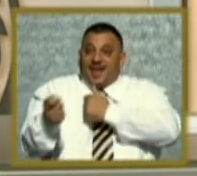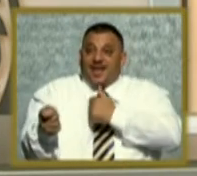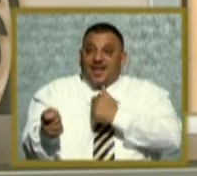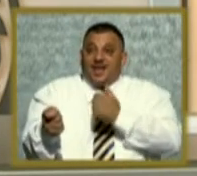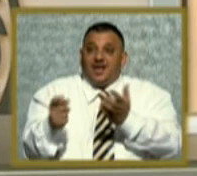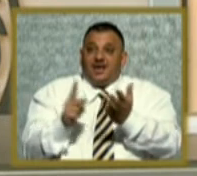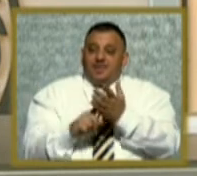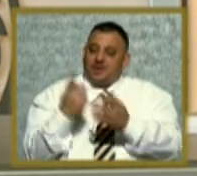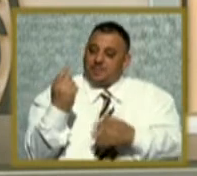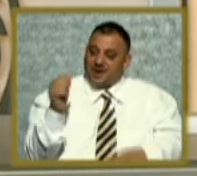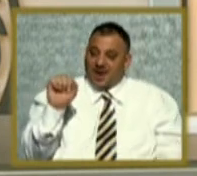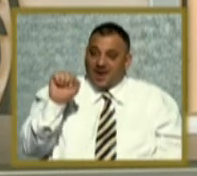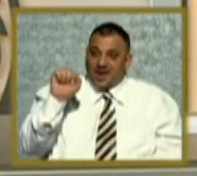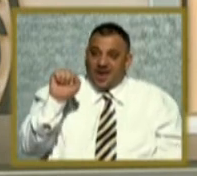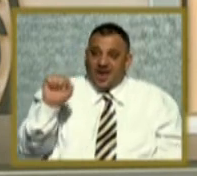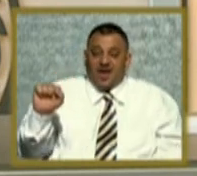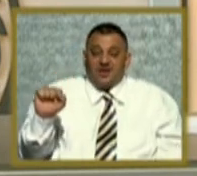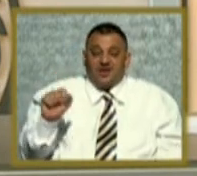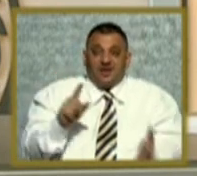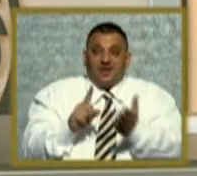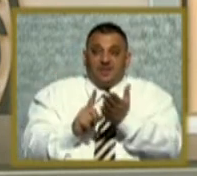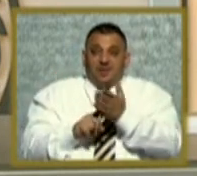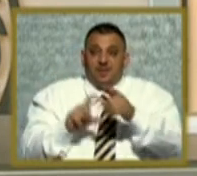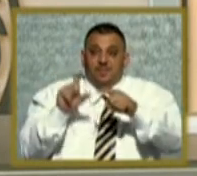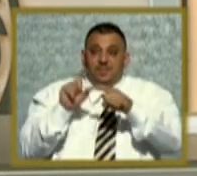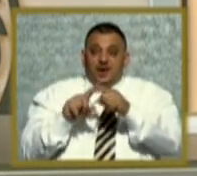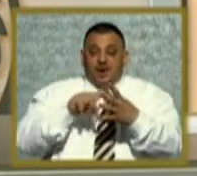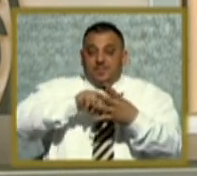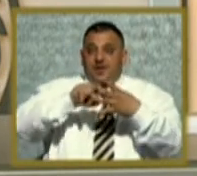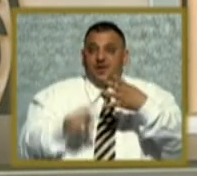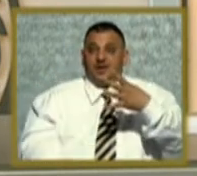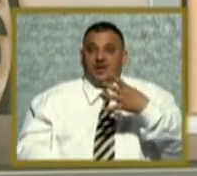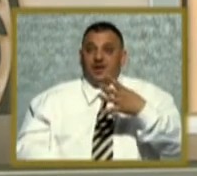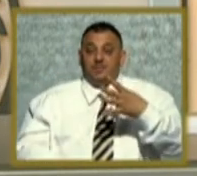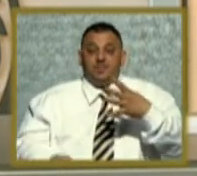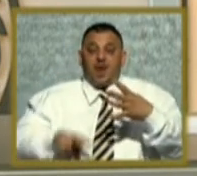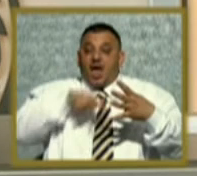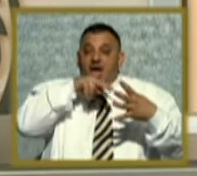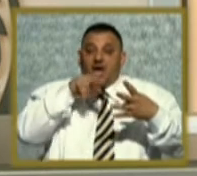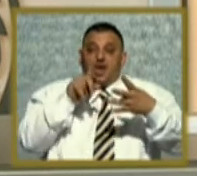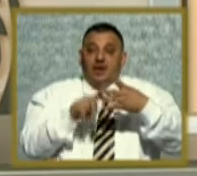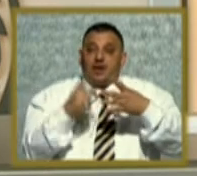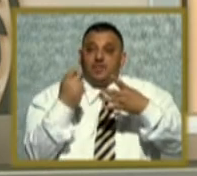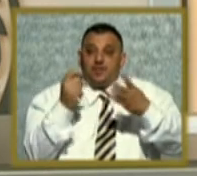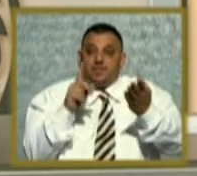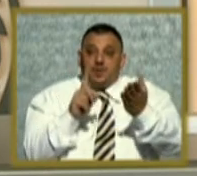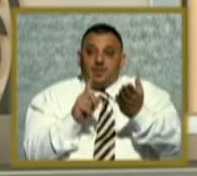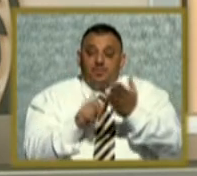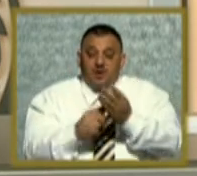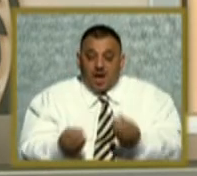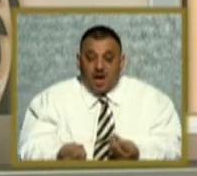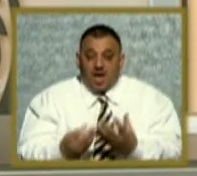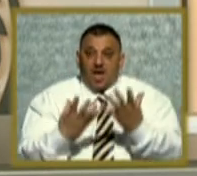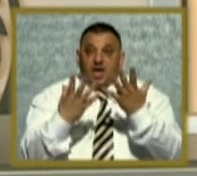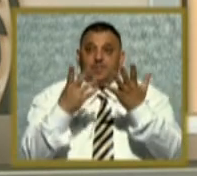أموال خاصة ولها مقادير خاصة، فهي تجب في أربعة أنواع: في بهيمة الأنعام، وفي النقدين، وفي الخارج من الأرض،